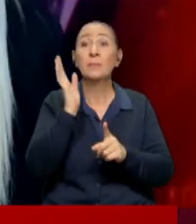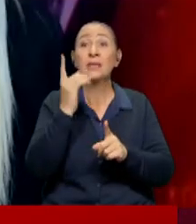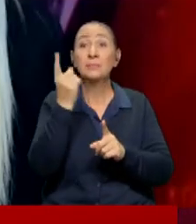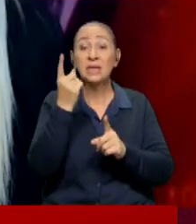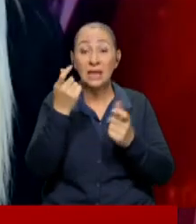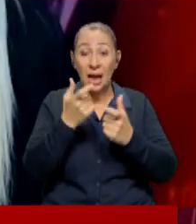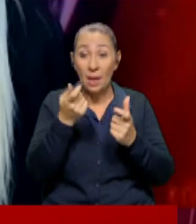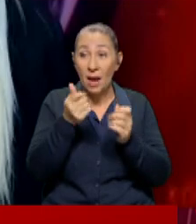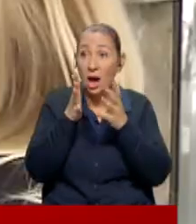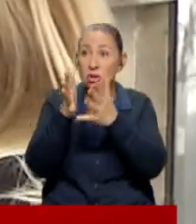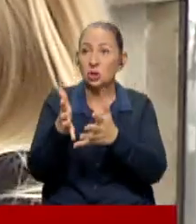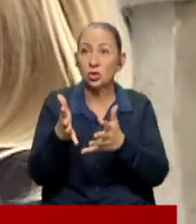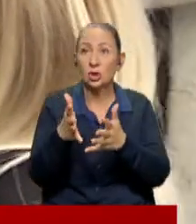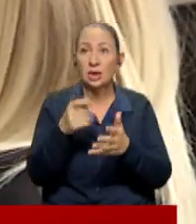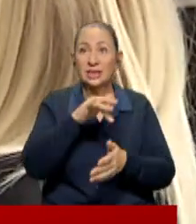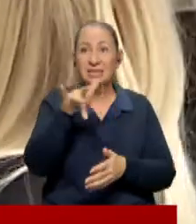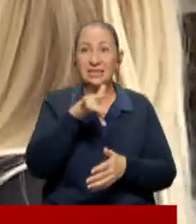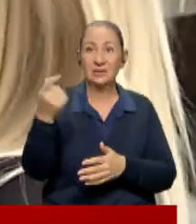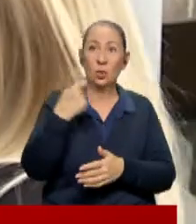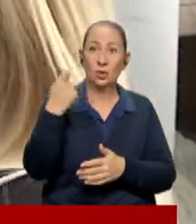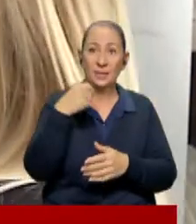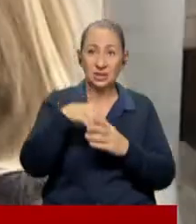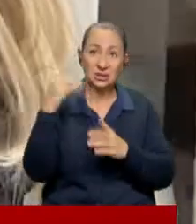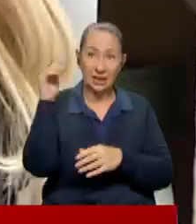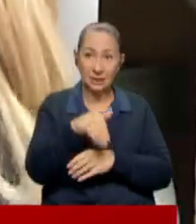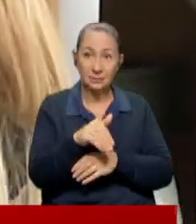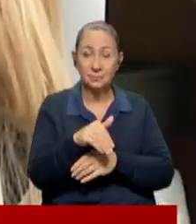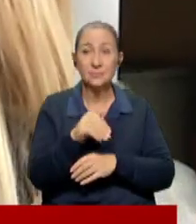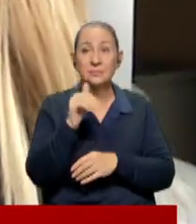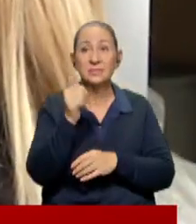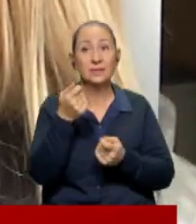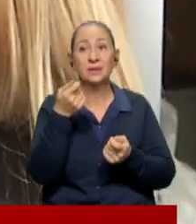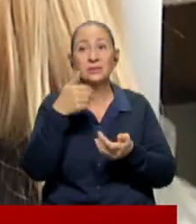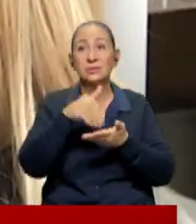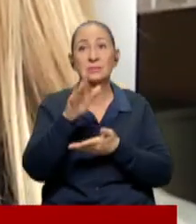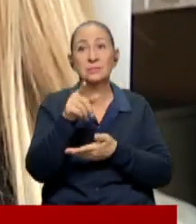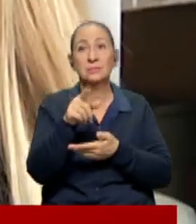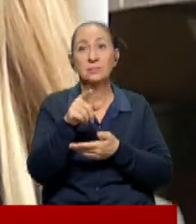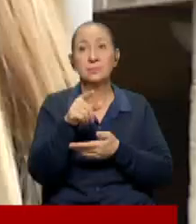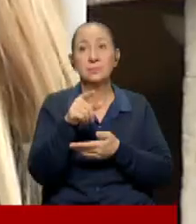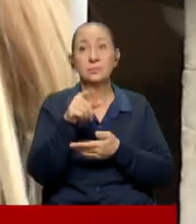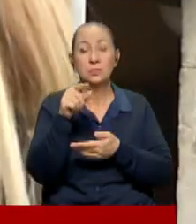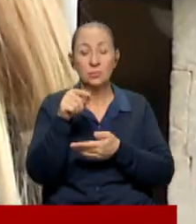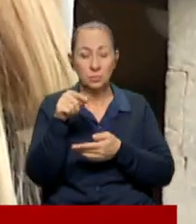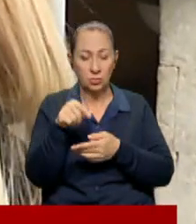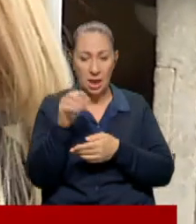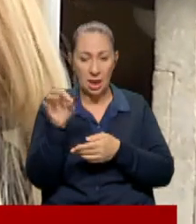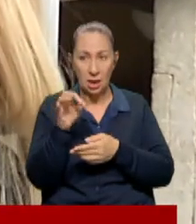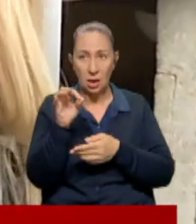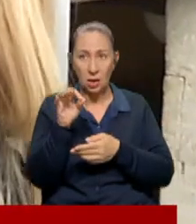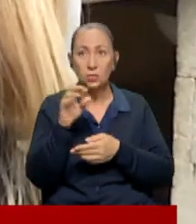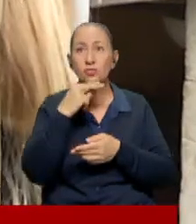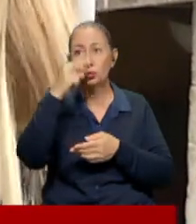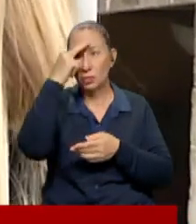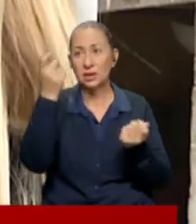bir yerlere de bu para gidiyor. İşsizlik ödeneği için gelmiştim. Ne zaman çıktınız işten? Bu ayın sonunda